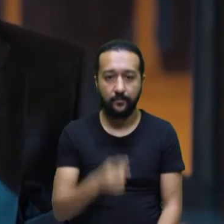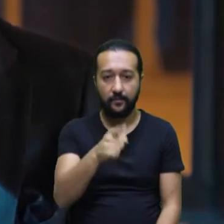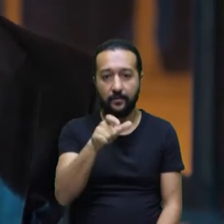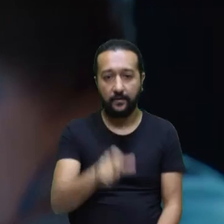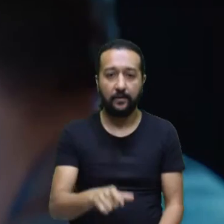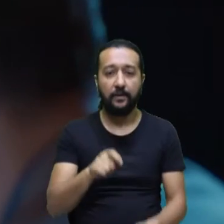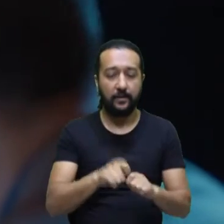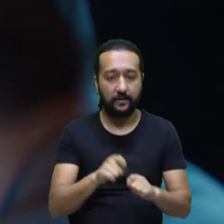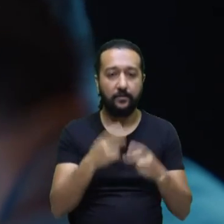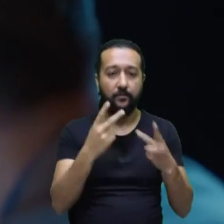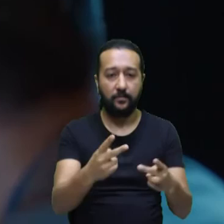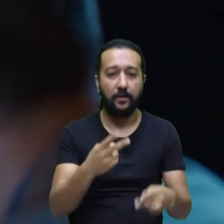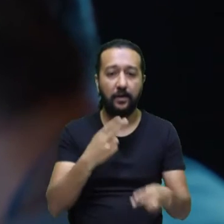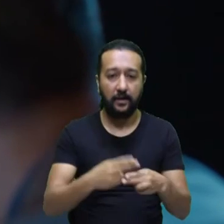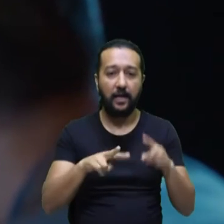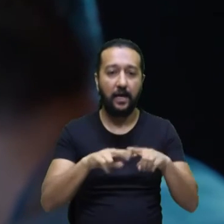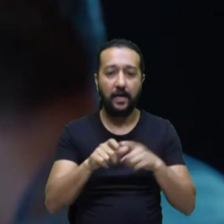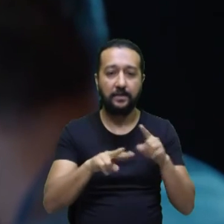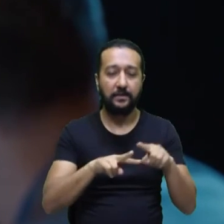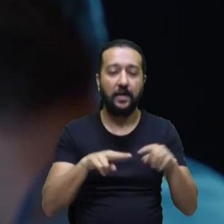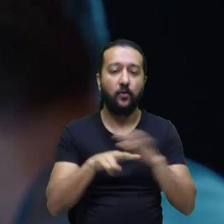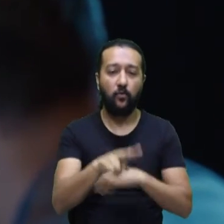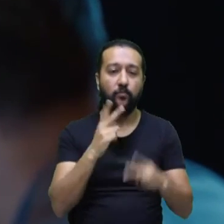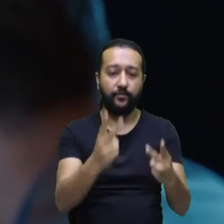Senin adınla anılmalı. Asya stili.